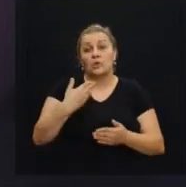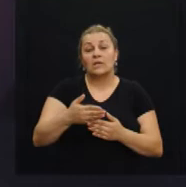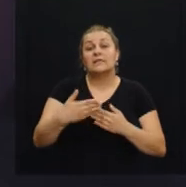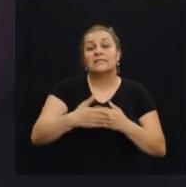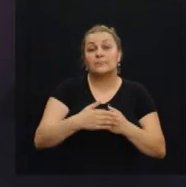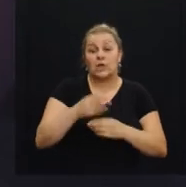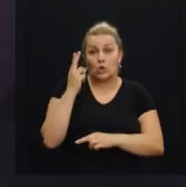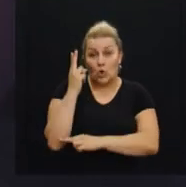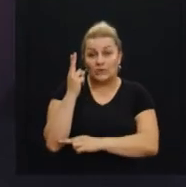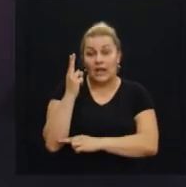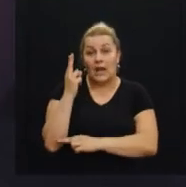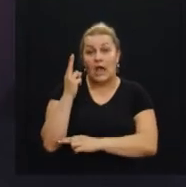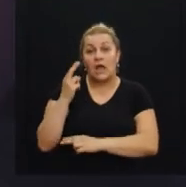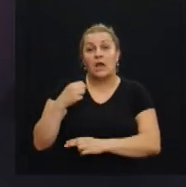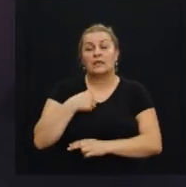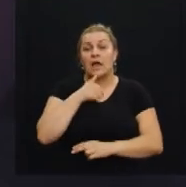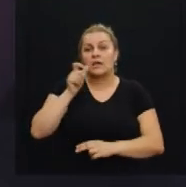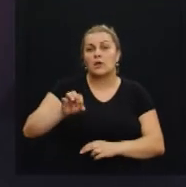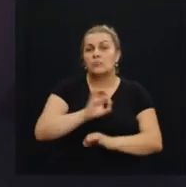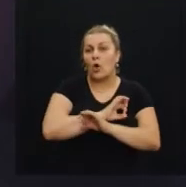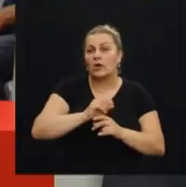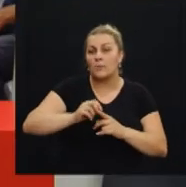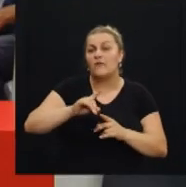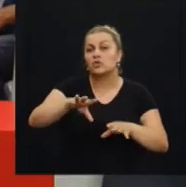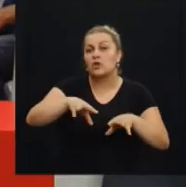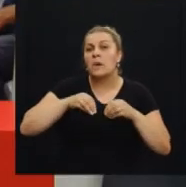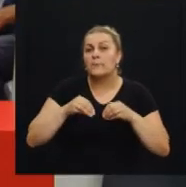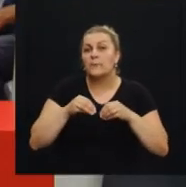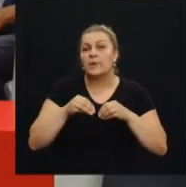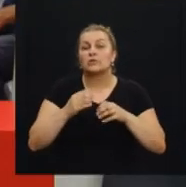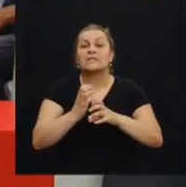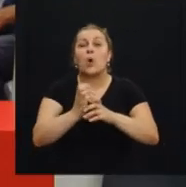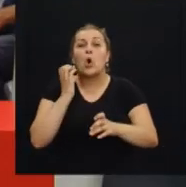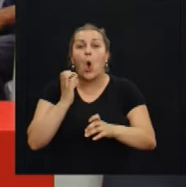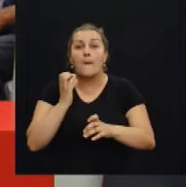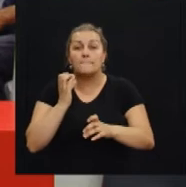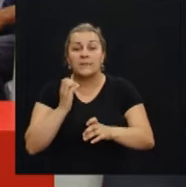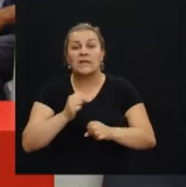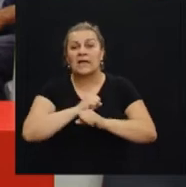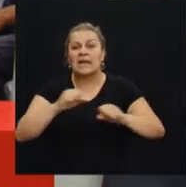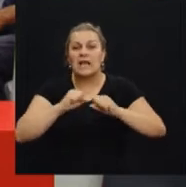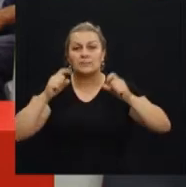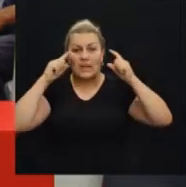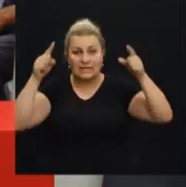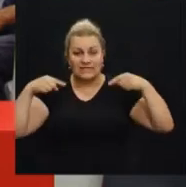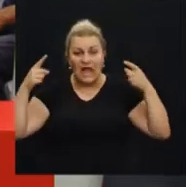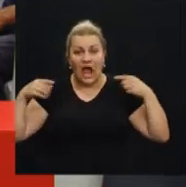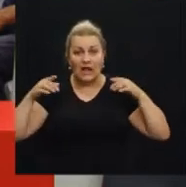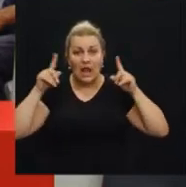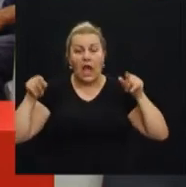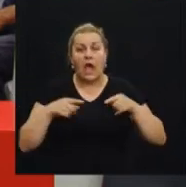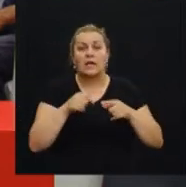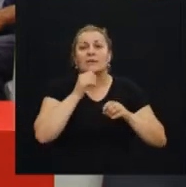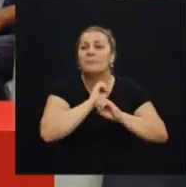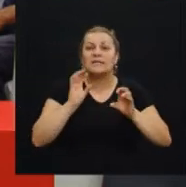ja i pokojni Neven Pavić. Mi smo uzeli kombija Pešova, razbili stakla i